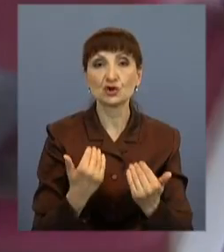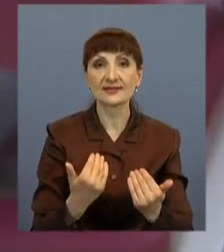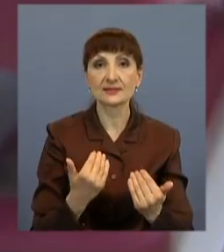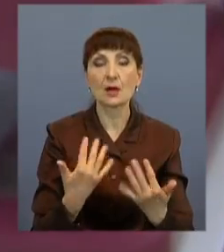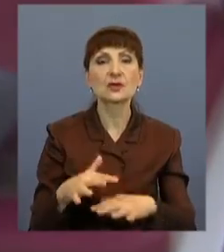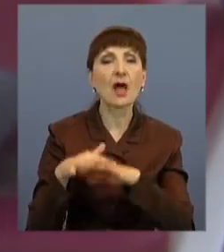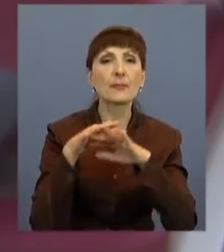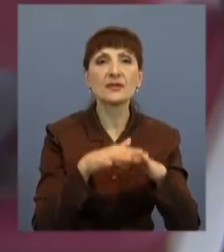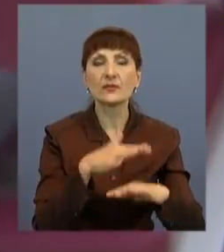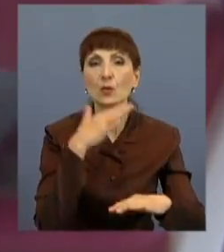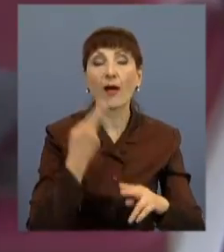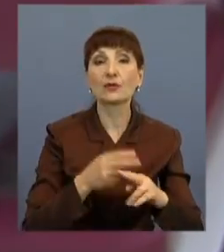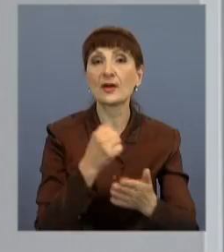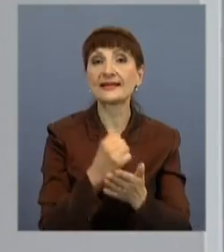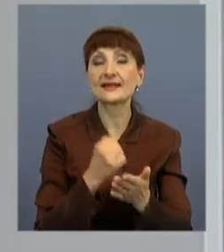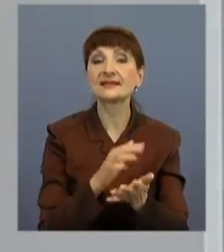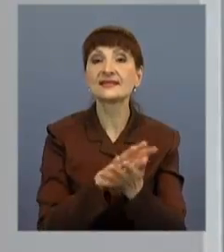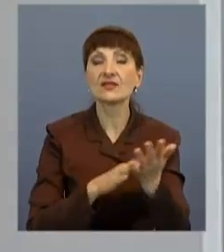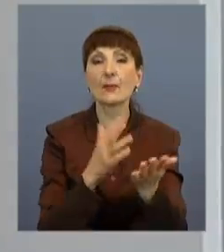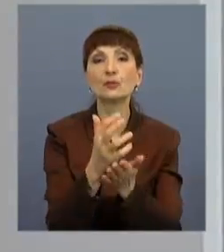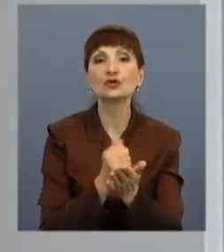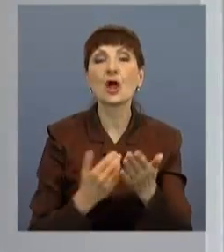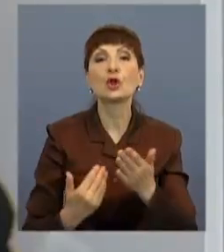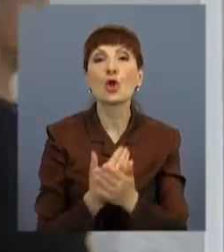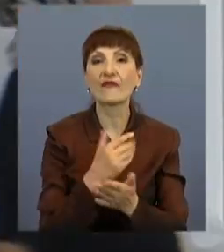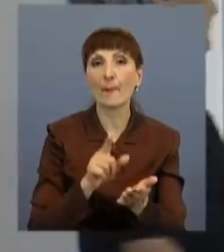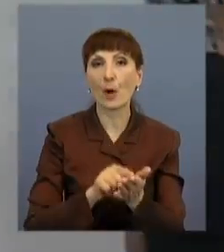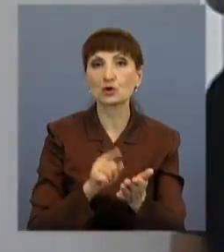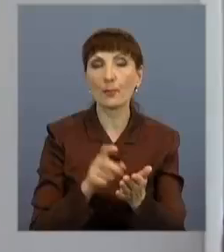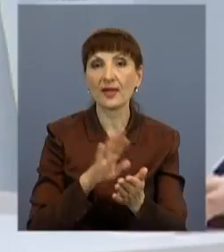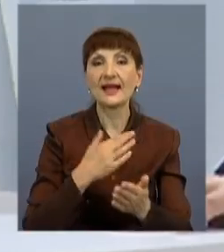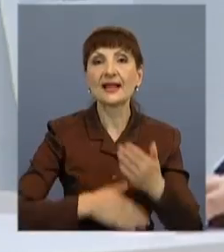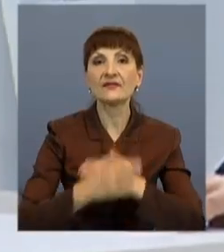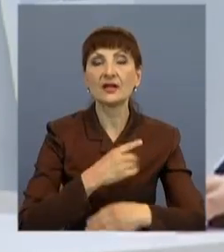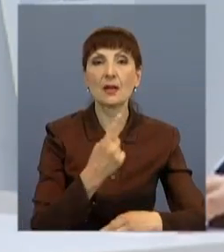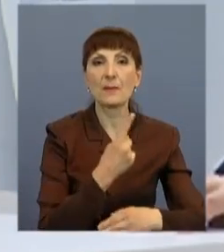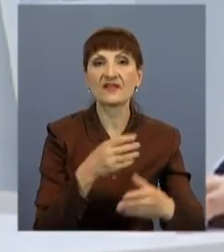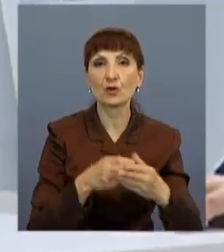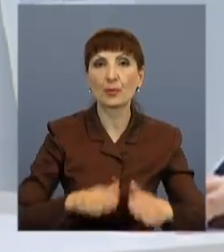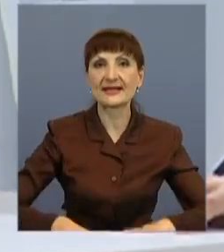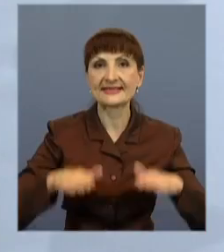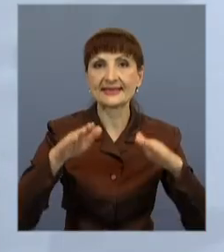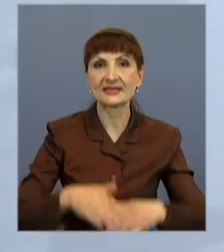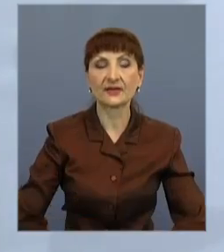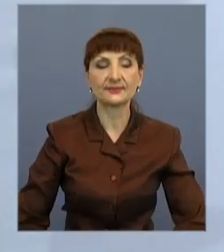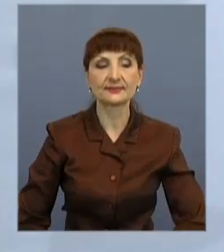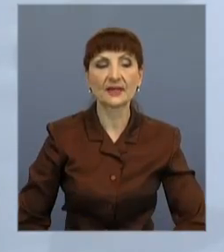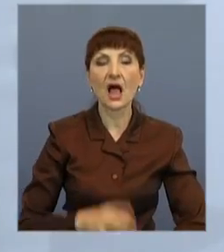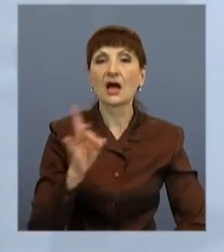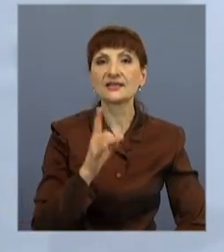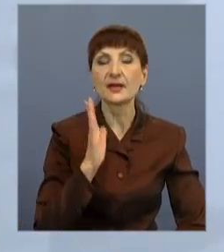наплыв обращений – это регистрация заявления на получение нового пособия для инвалидов первой группы с детства. Размер